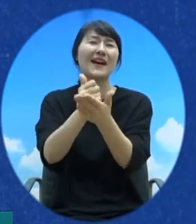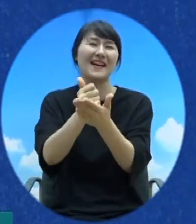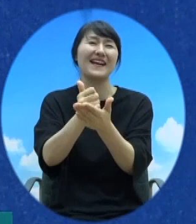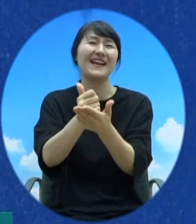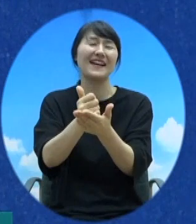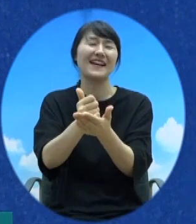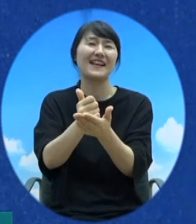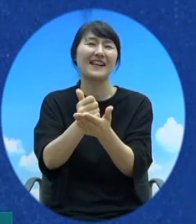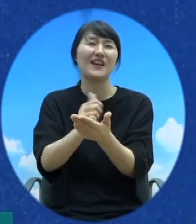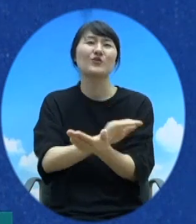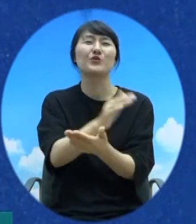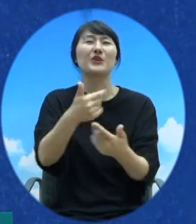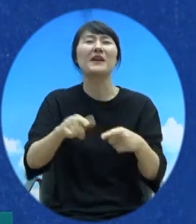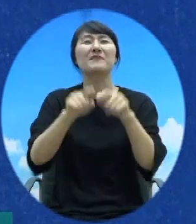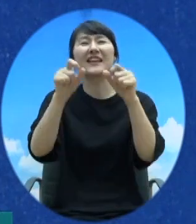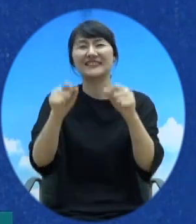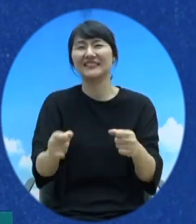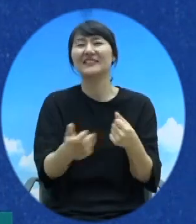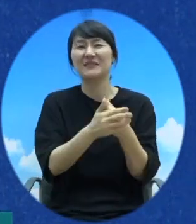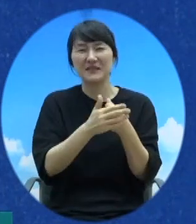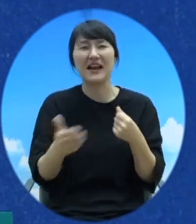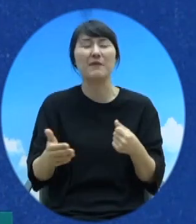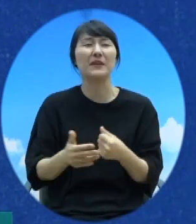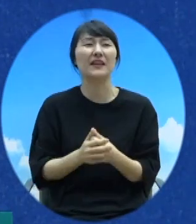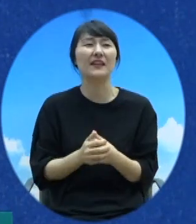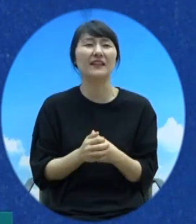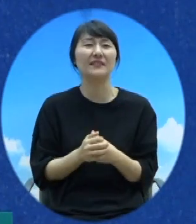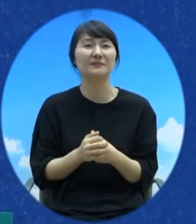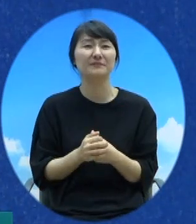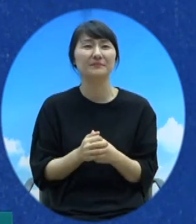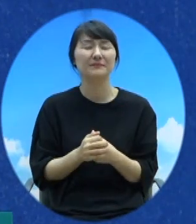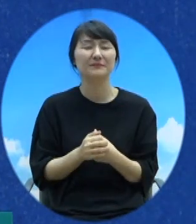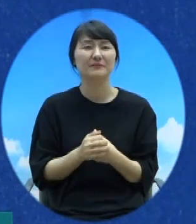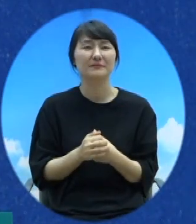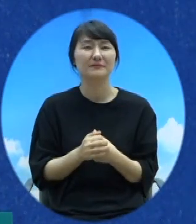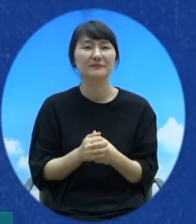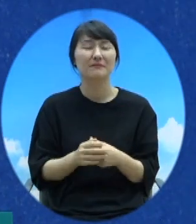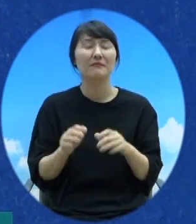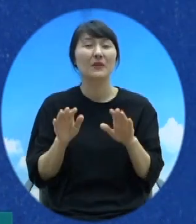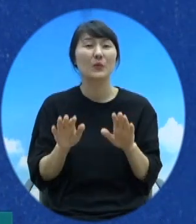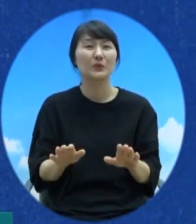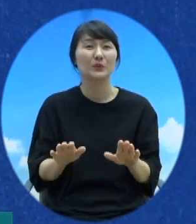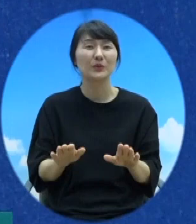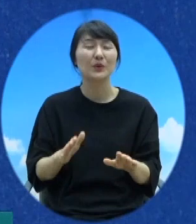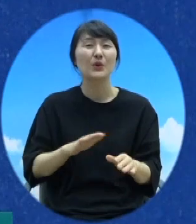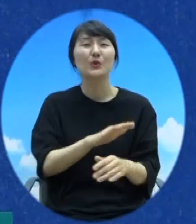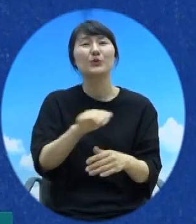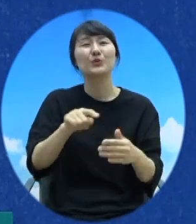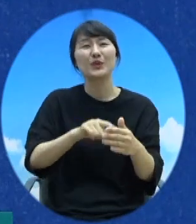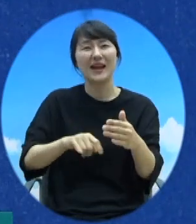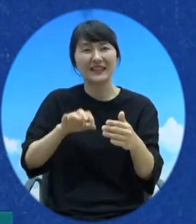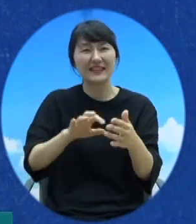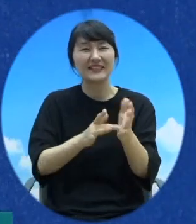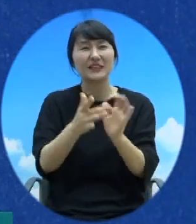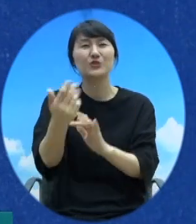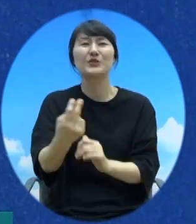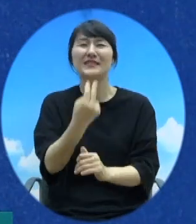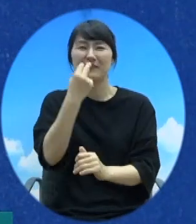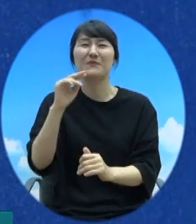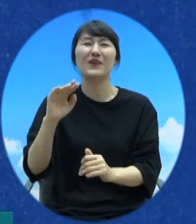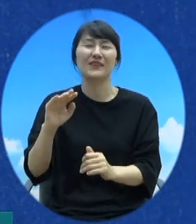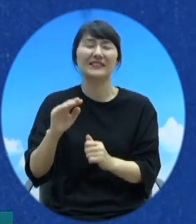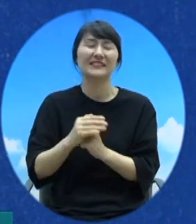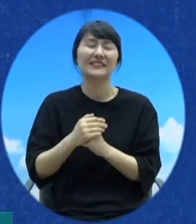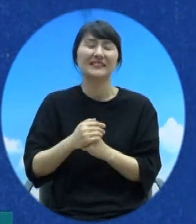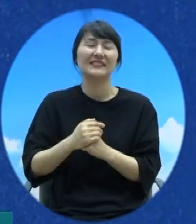그리스도가 우리와 함께하기 때문이다. 오늘도 우리 안에 예수 생명 되어지는